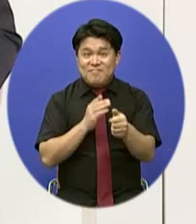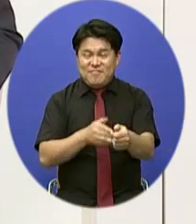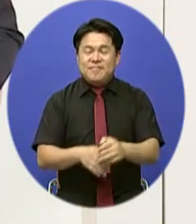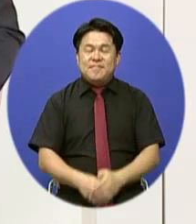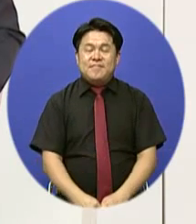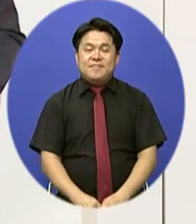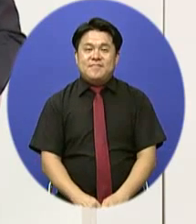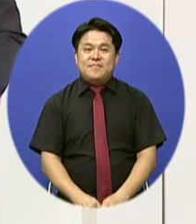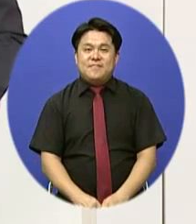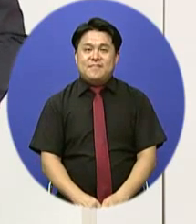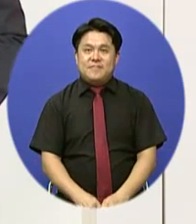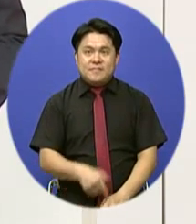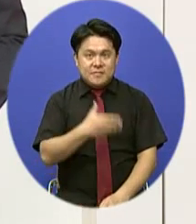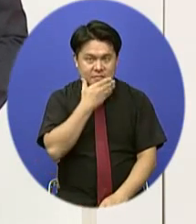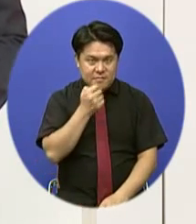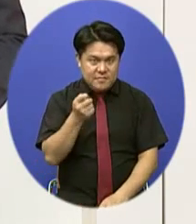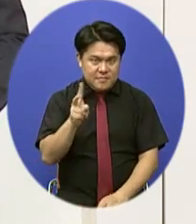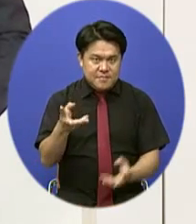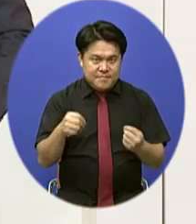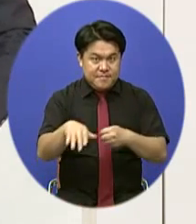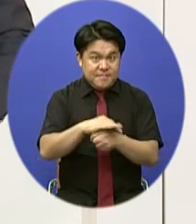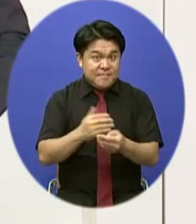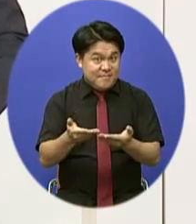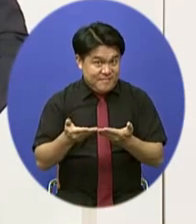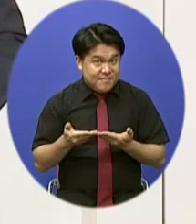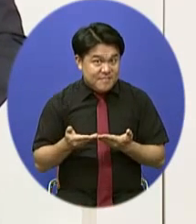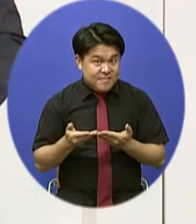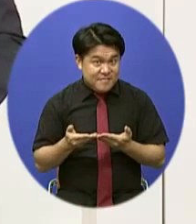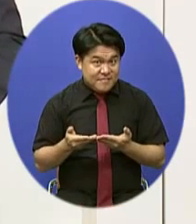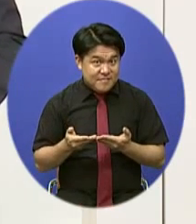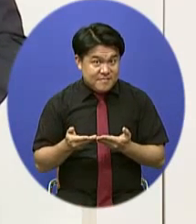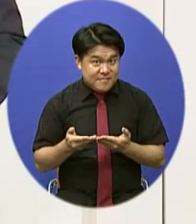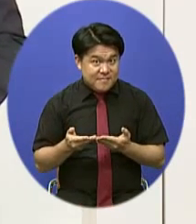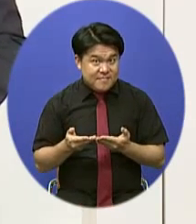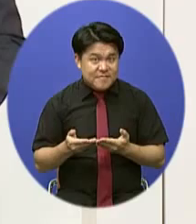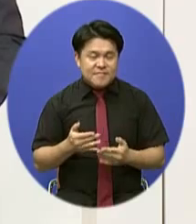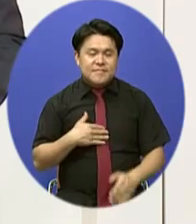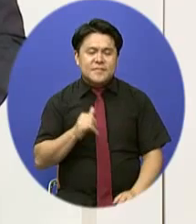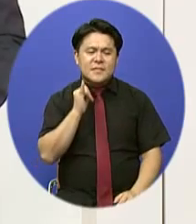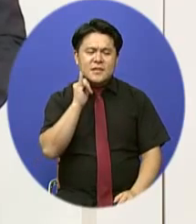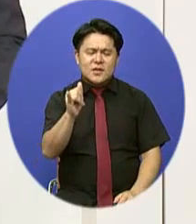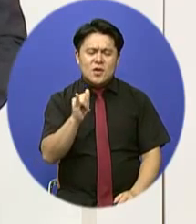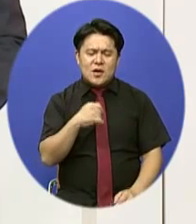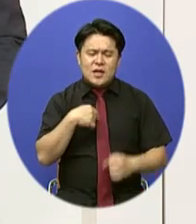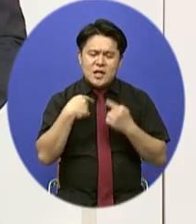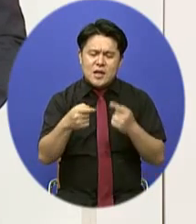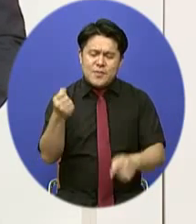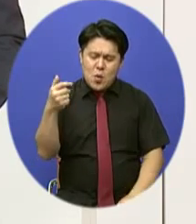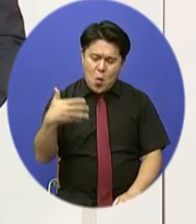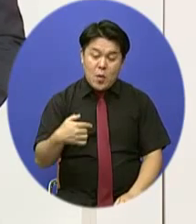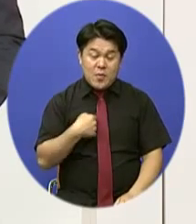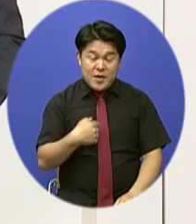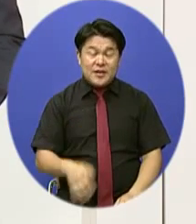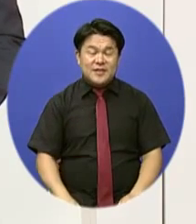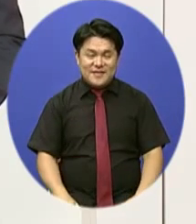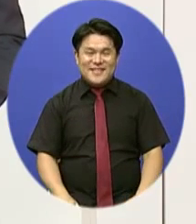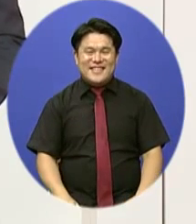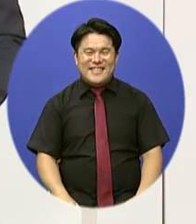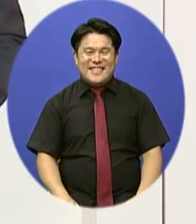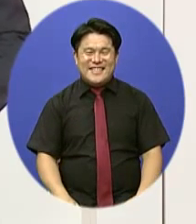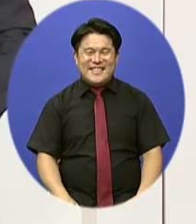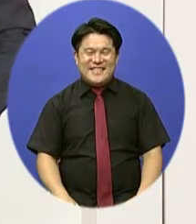네. 저희 복지 TV 많이 사랑해 주세요. 몇 번 했어요. 아 그러셨어요. 네.